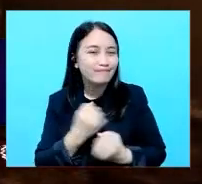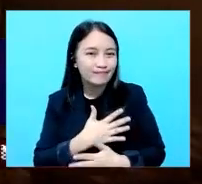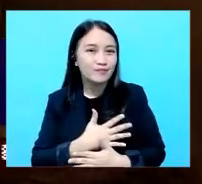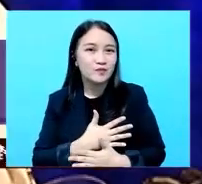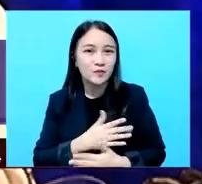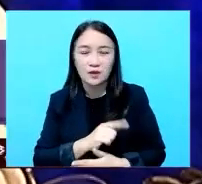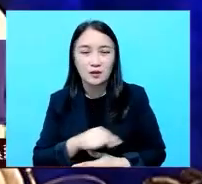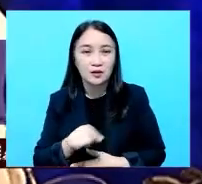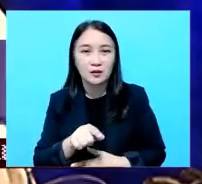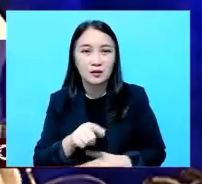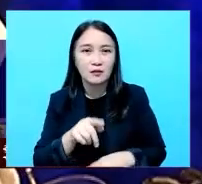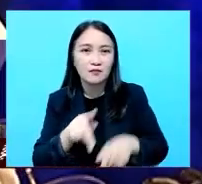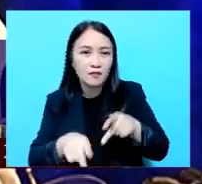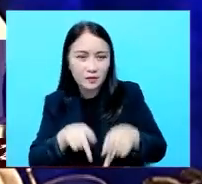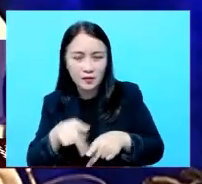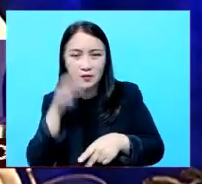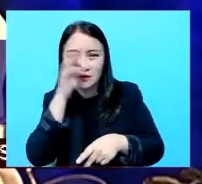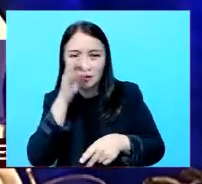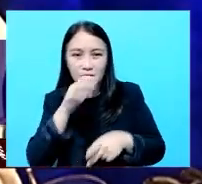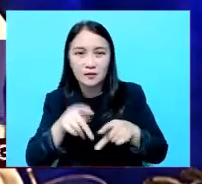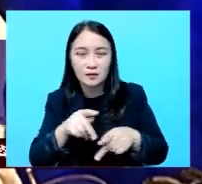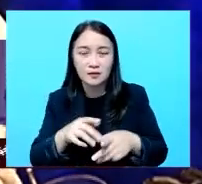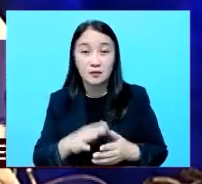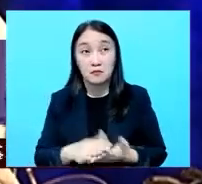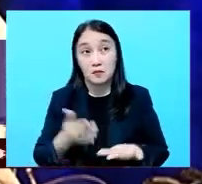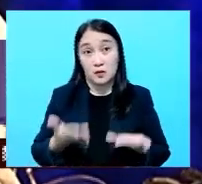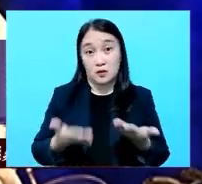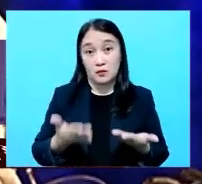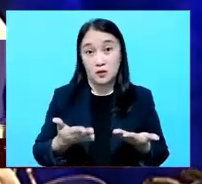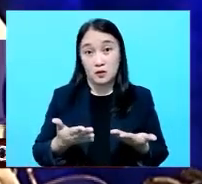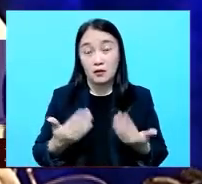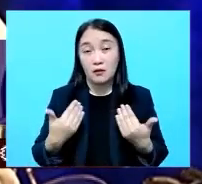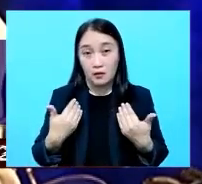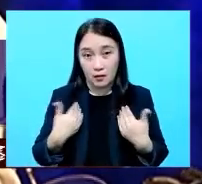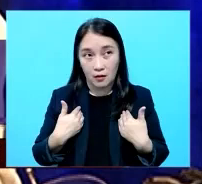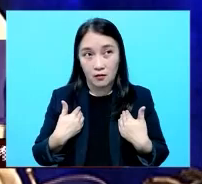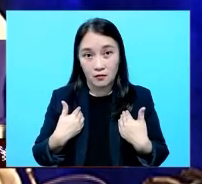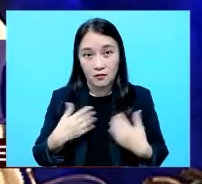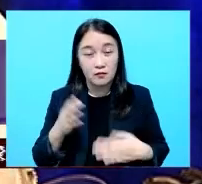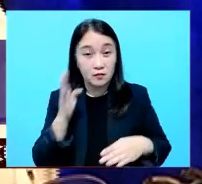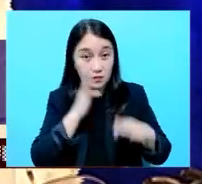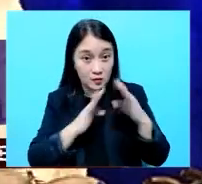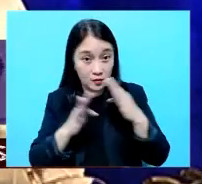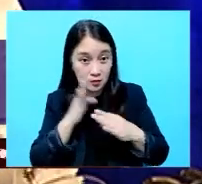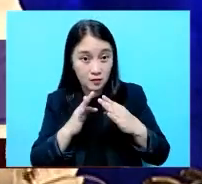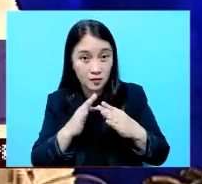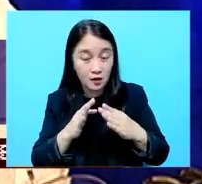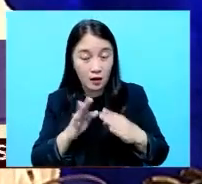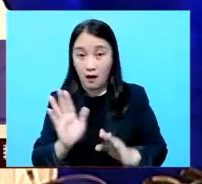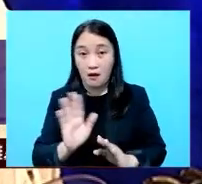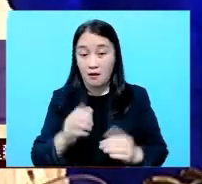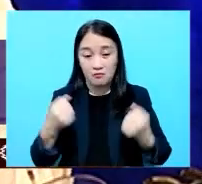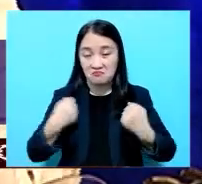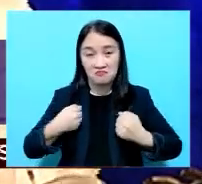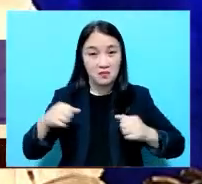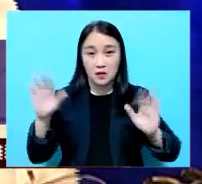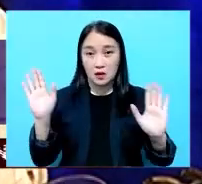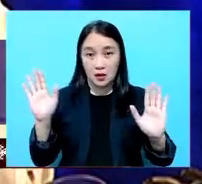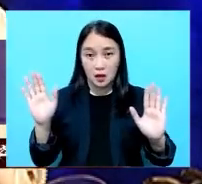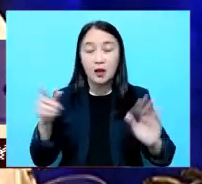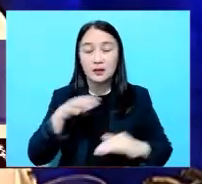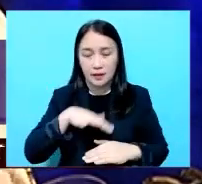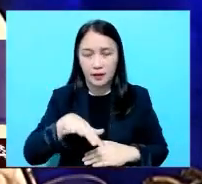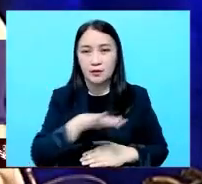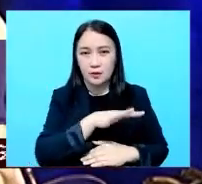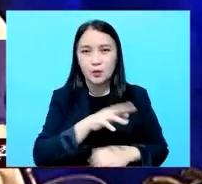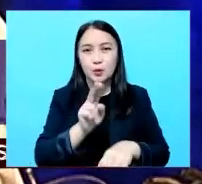mga armadong hardcore na ayaw talagang mag-surrender. We will use the full force of the